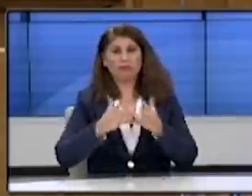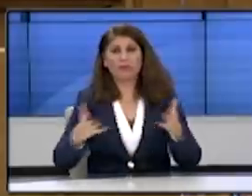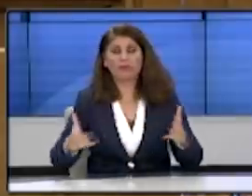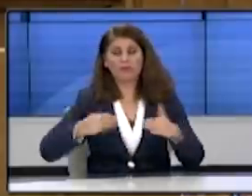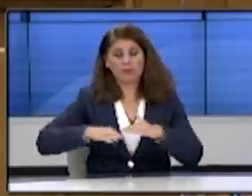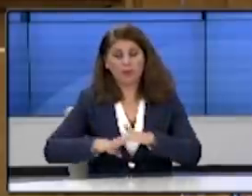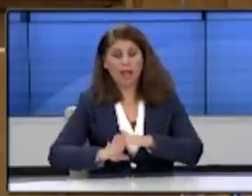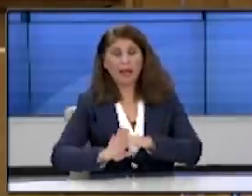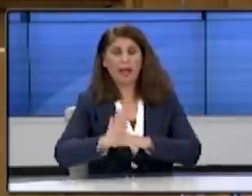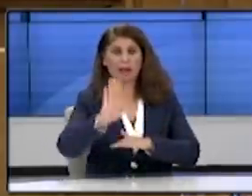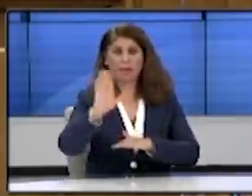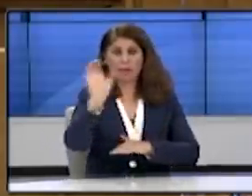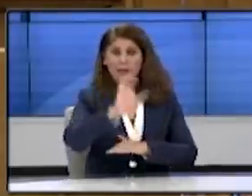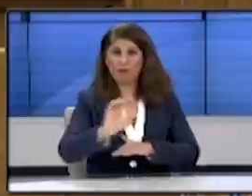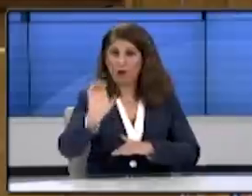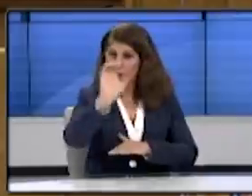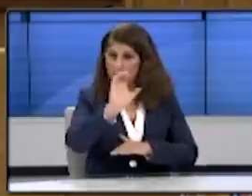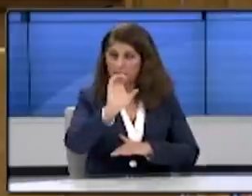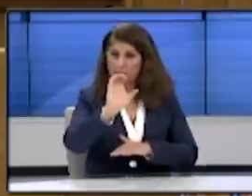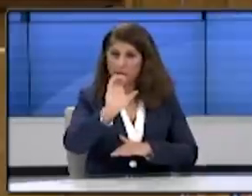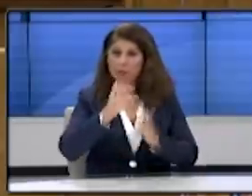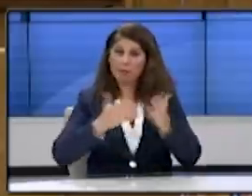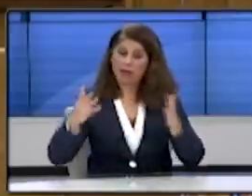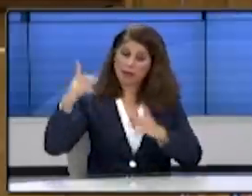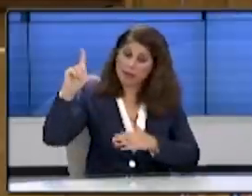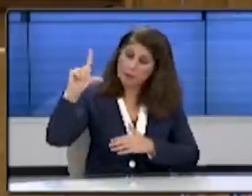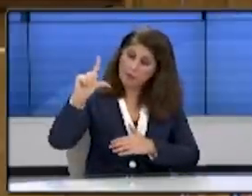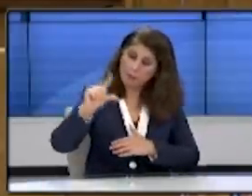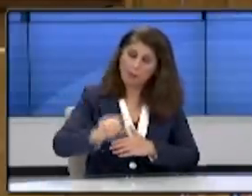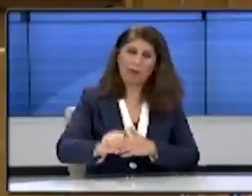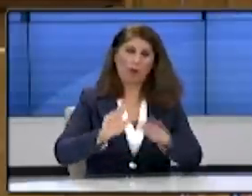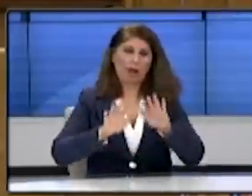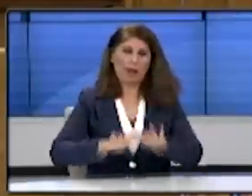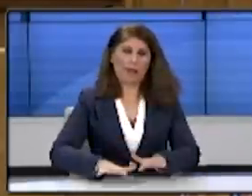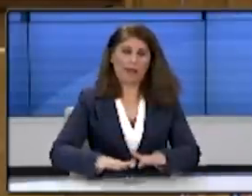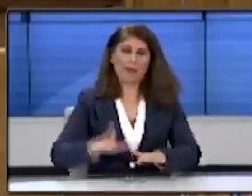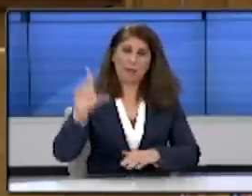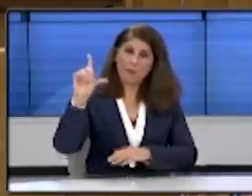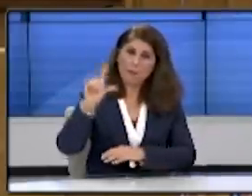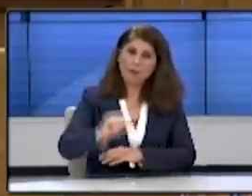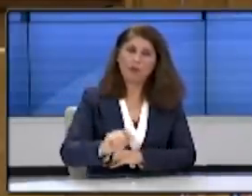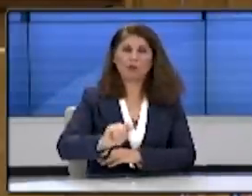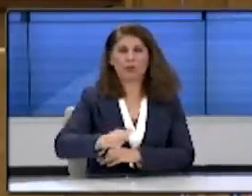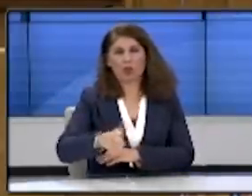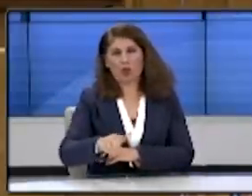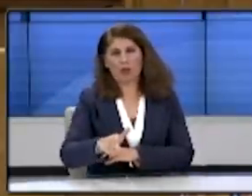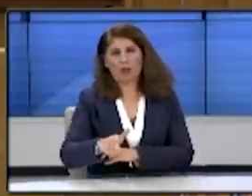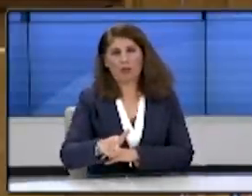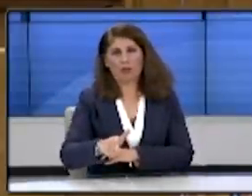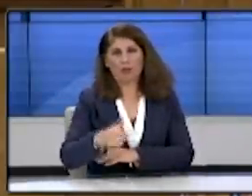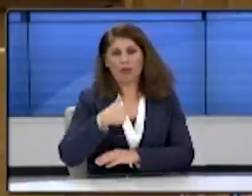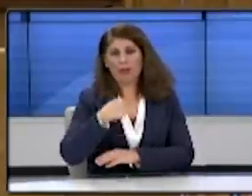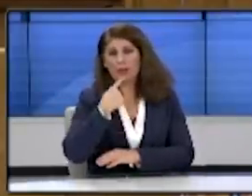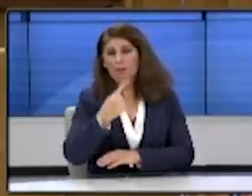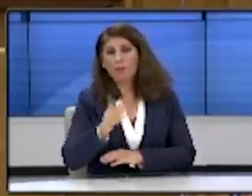μεγαλύτερη ανάκαμψη στην Ευρώπη, τη μεγαλύτερη μείωση της ανεργίας, τη μεγαλύτερη μείωση της φτώχειας. Για να